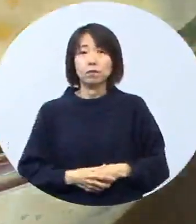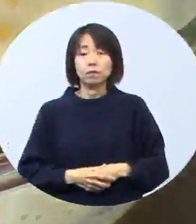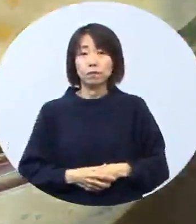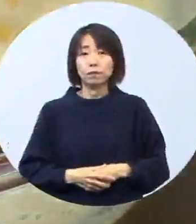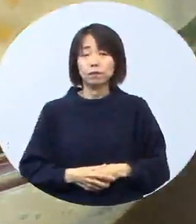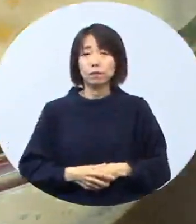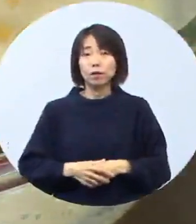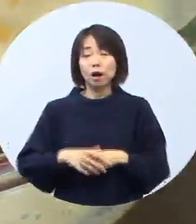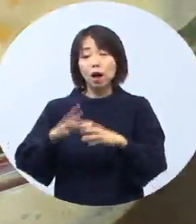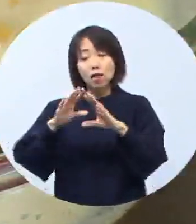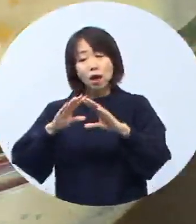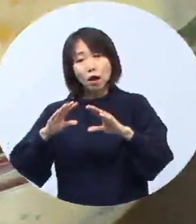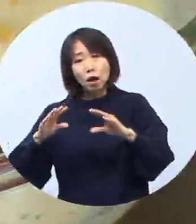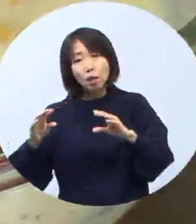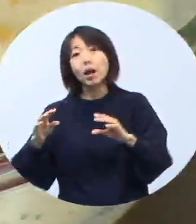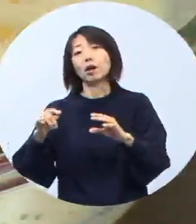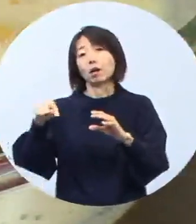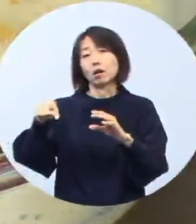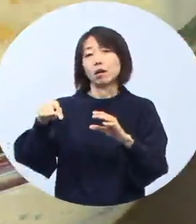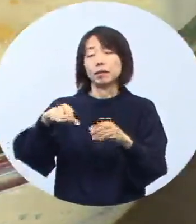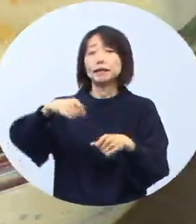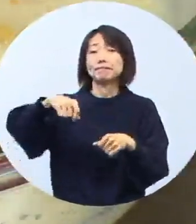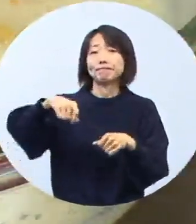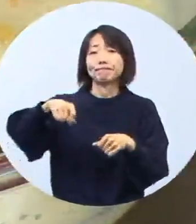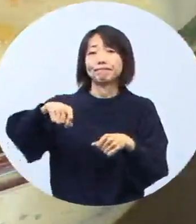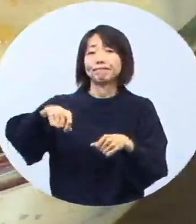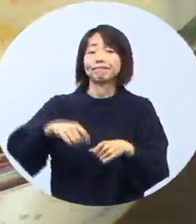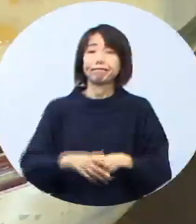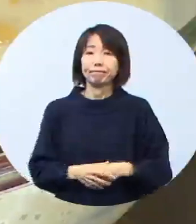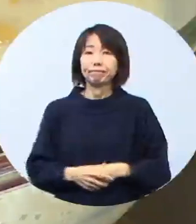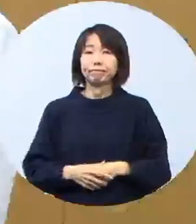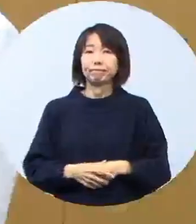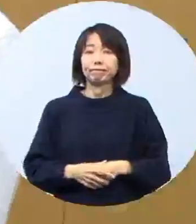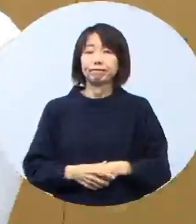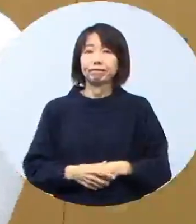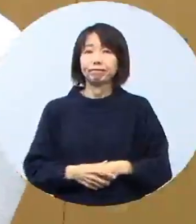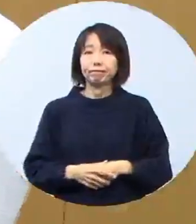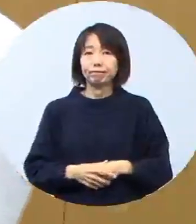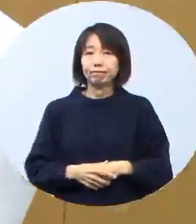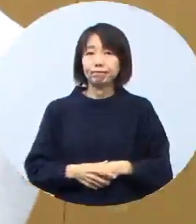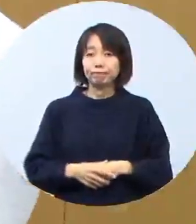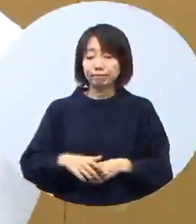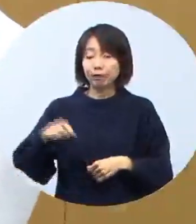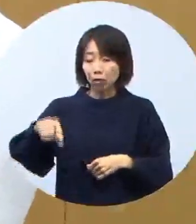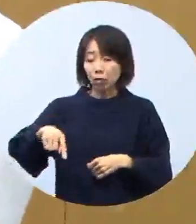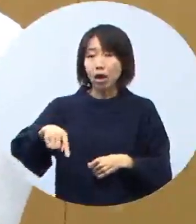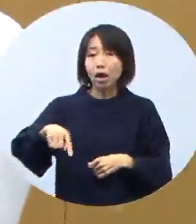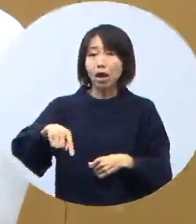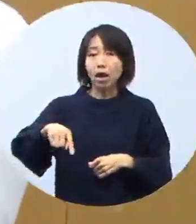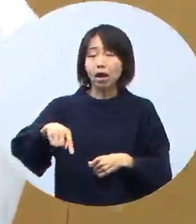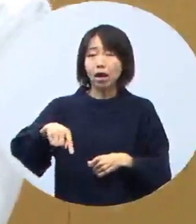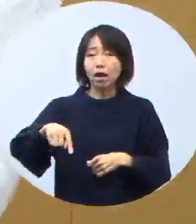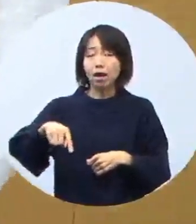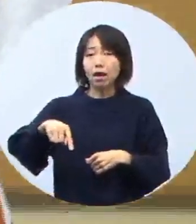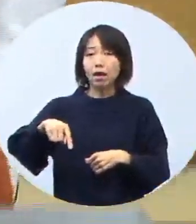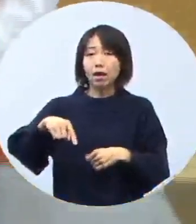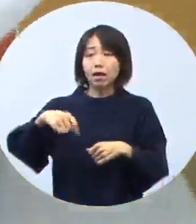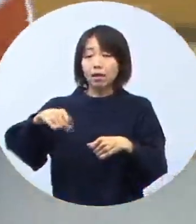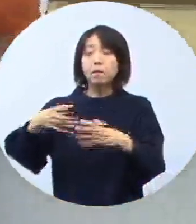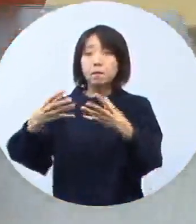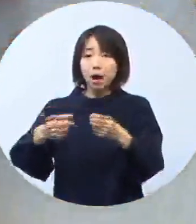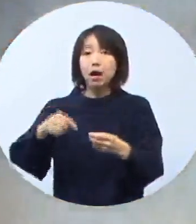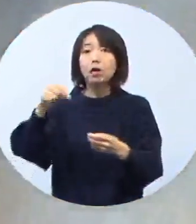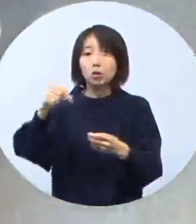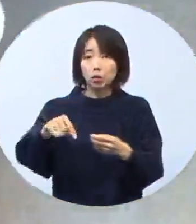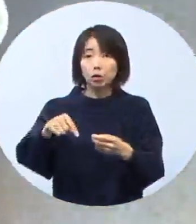これぐらい滑らかになるまで卵は混ぜていくんですね。 はい、泡立てた卵に材料を加えていきます。 はい、